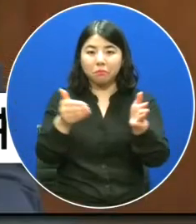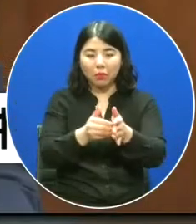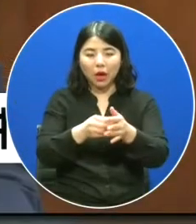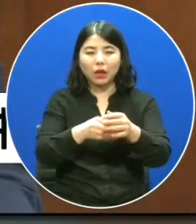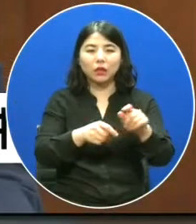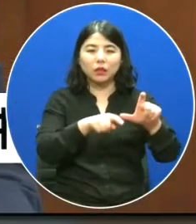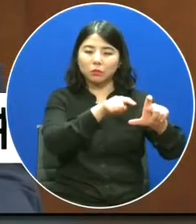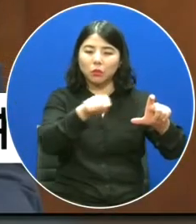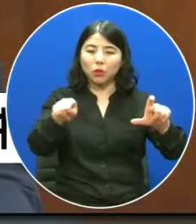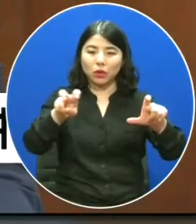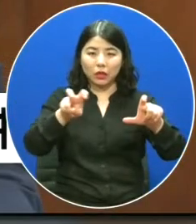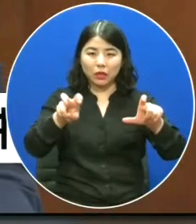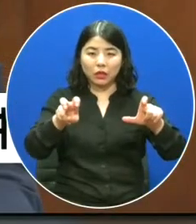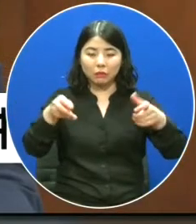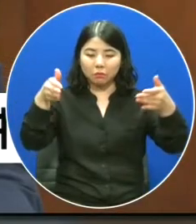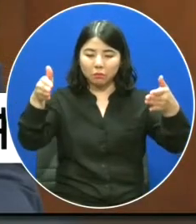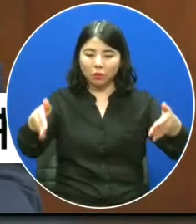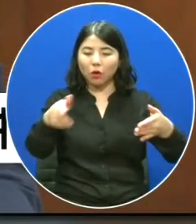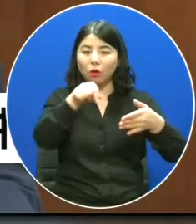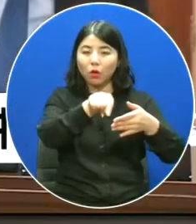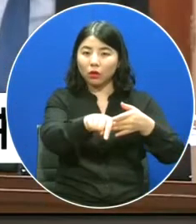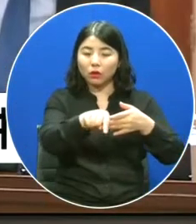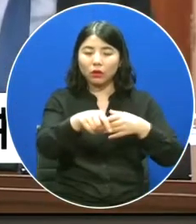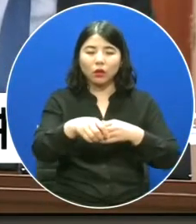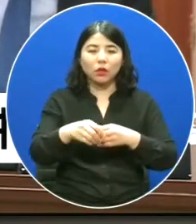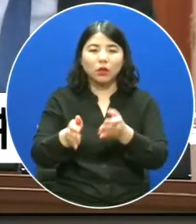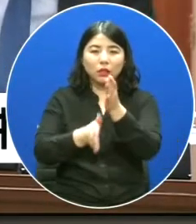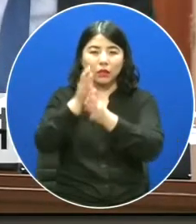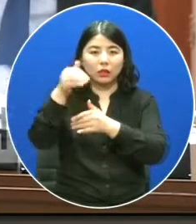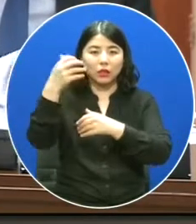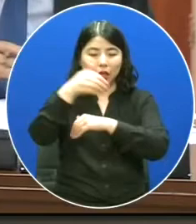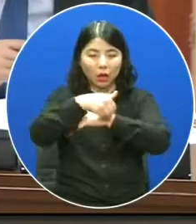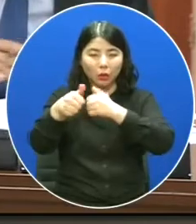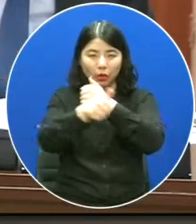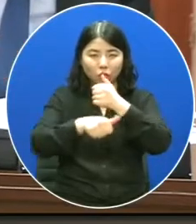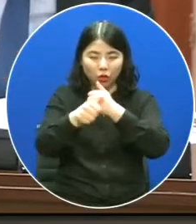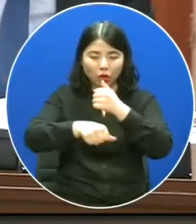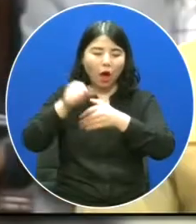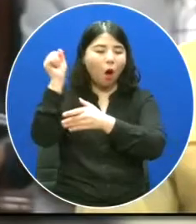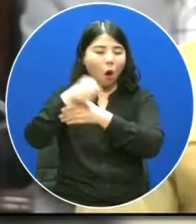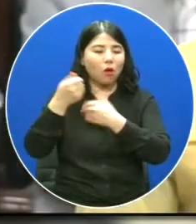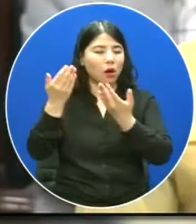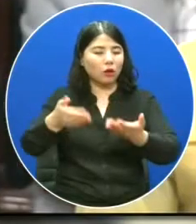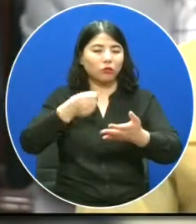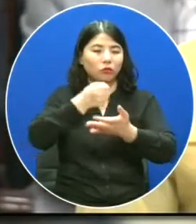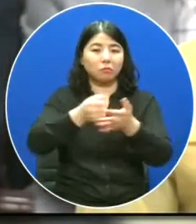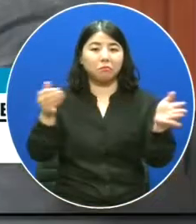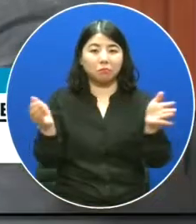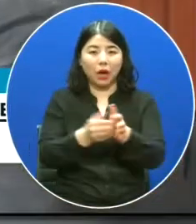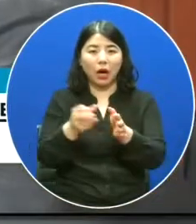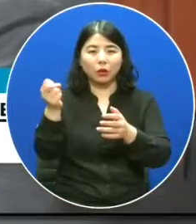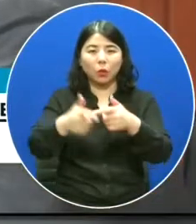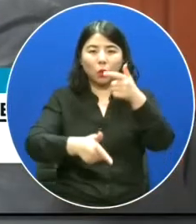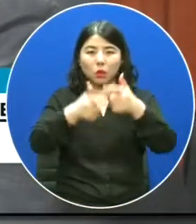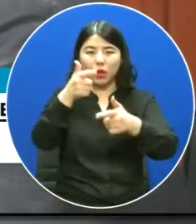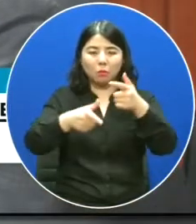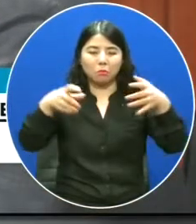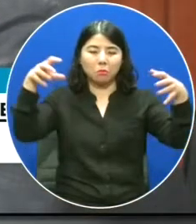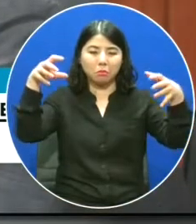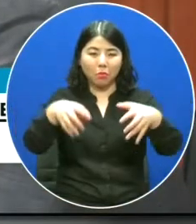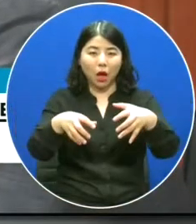15도에서 20도 사이는 도시계획위원회가 허가 여부를 결정하도록 했다고 합니다. 또 나무의